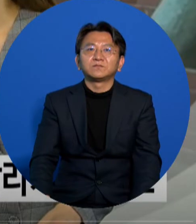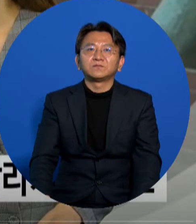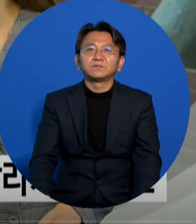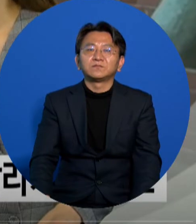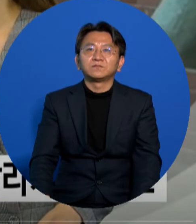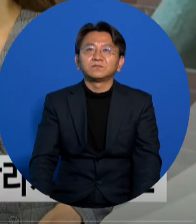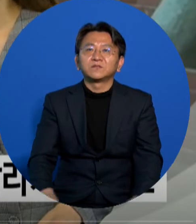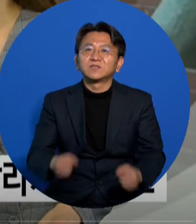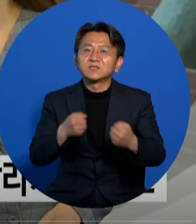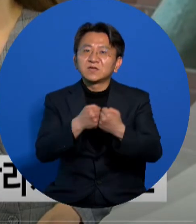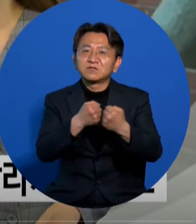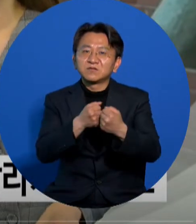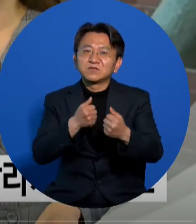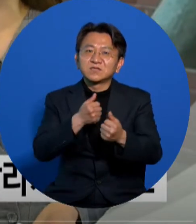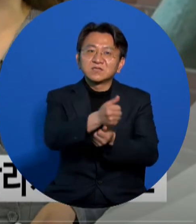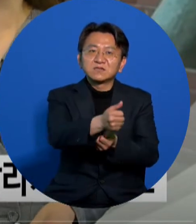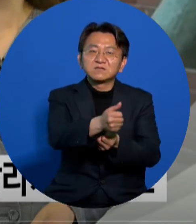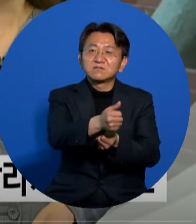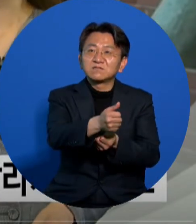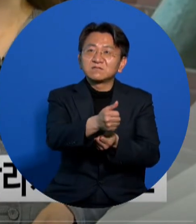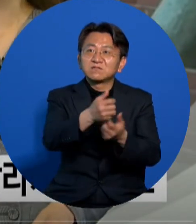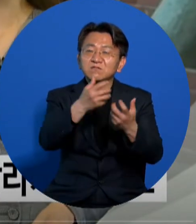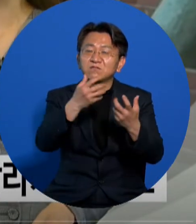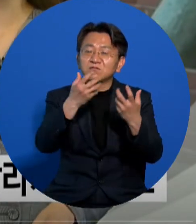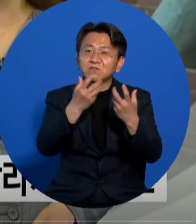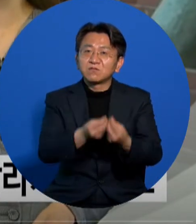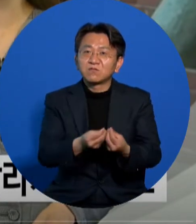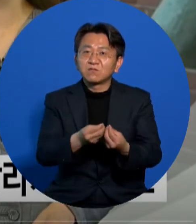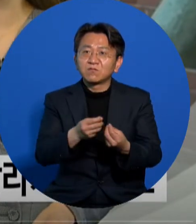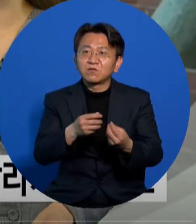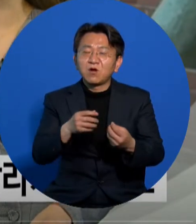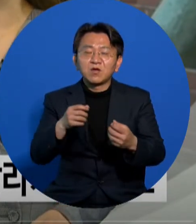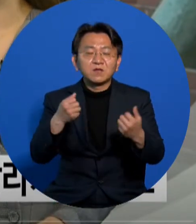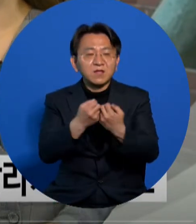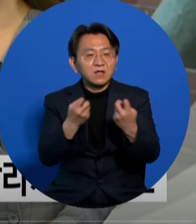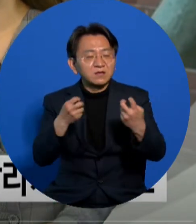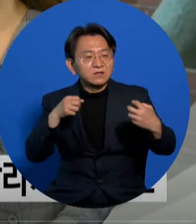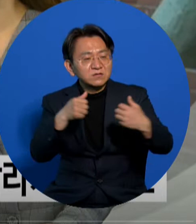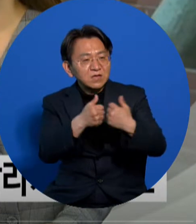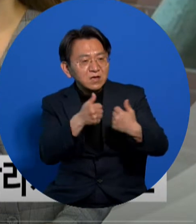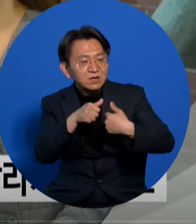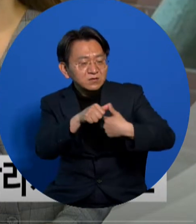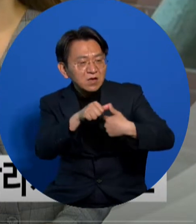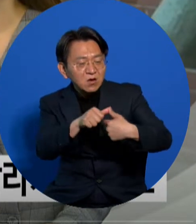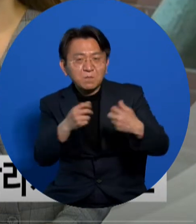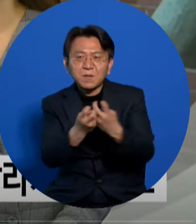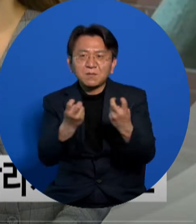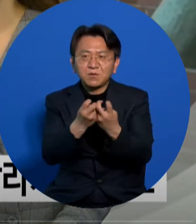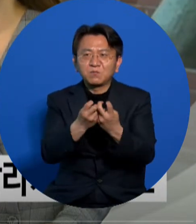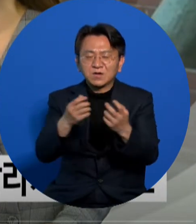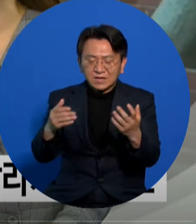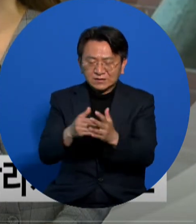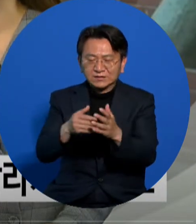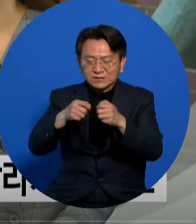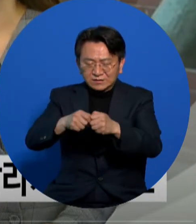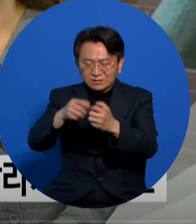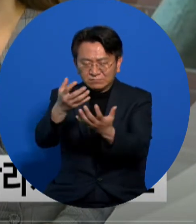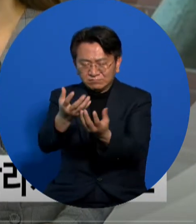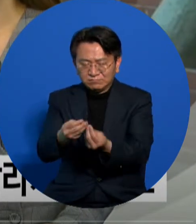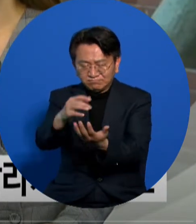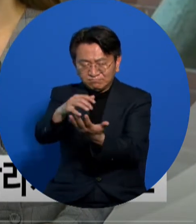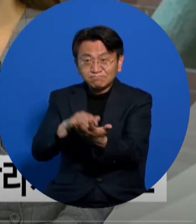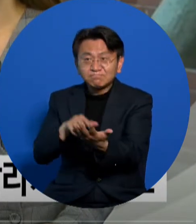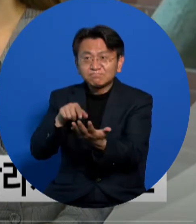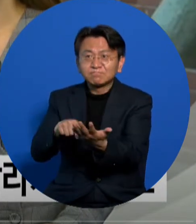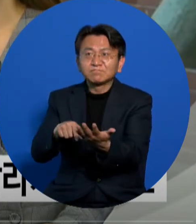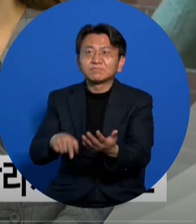이길 상대로 규정하는 서울교통공사는 어떻게 하면 이길 수 있는지 세세한 전략까지 제시하고 이를 실행했습니다.